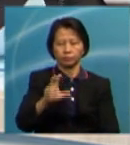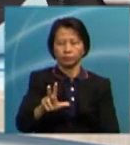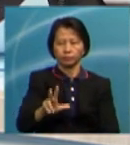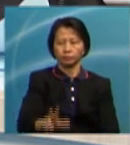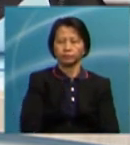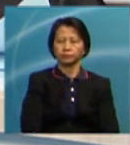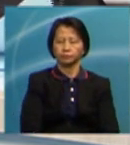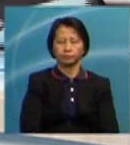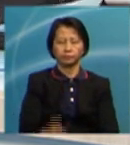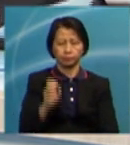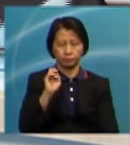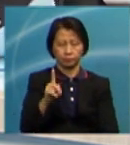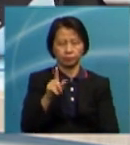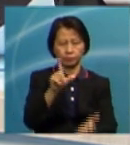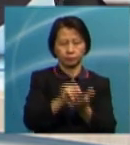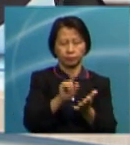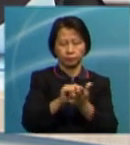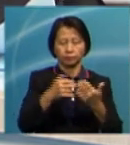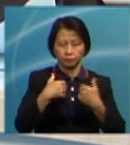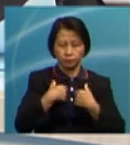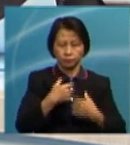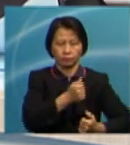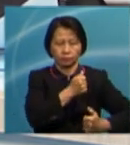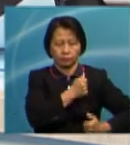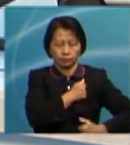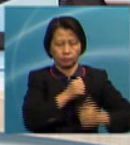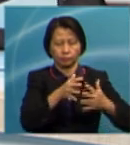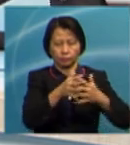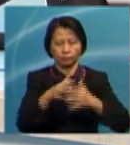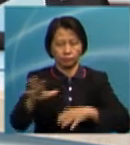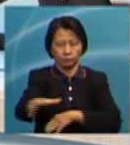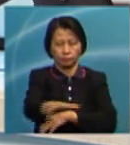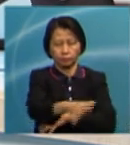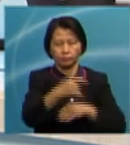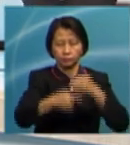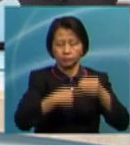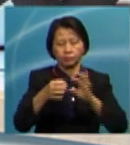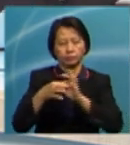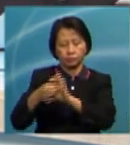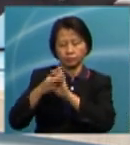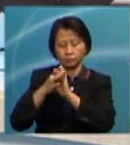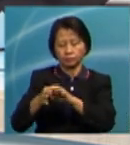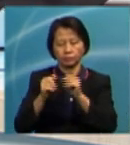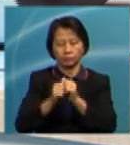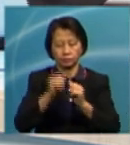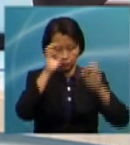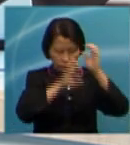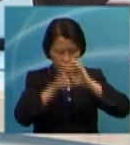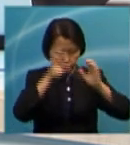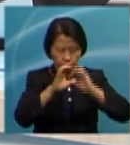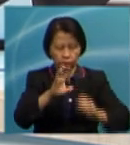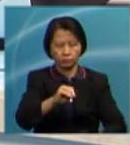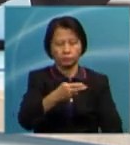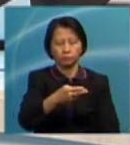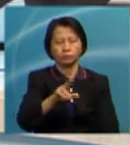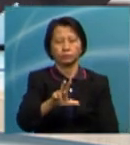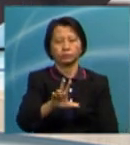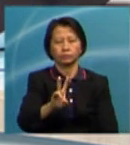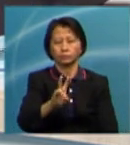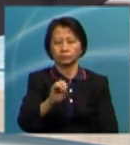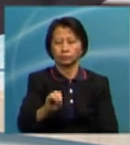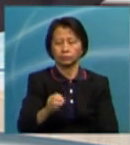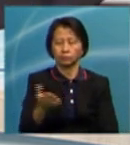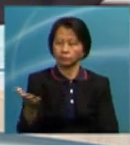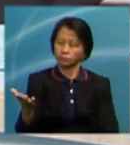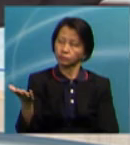wartawan Hezel Des mendapatkan reaksi pihak tentera laut Amerika Syarikat mengenai kerjasama dalam misi pencaran MH370